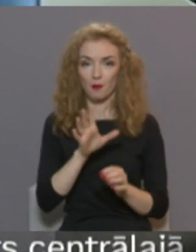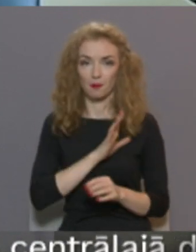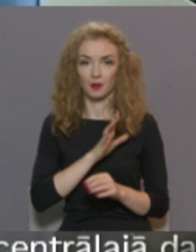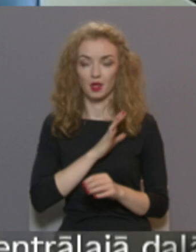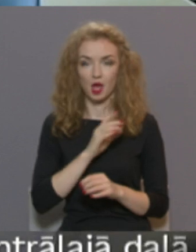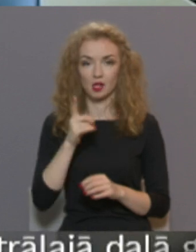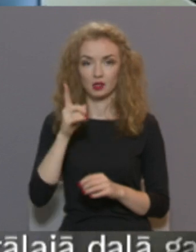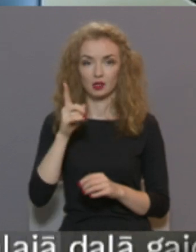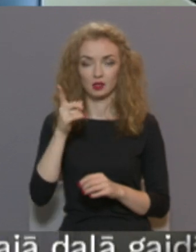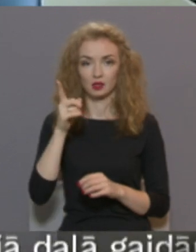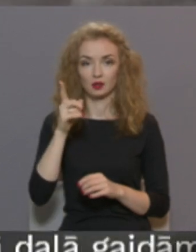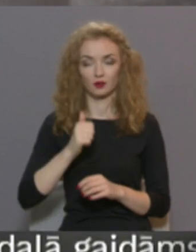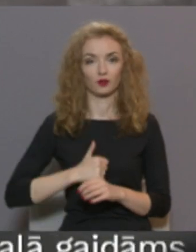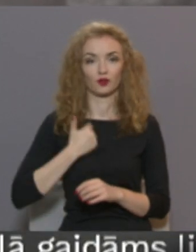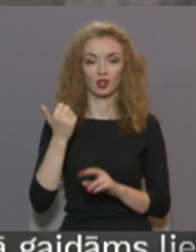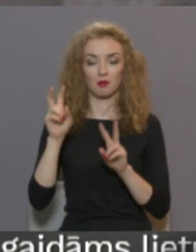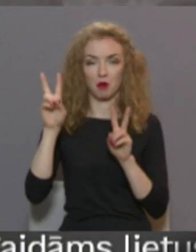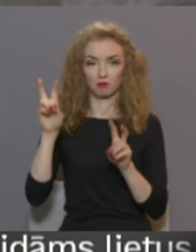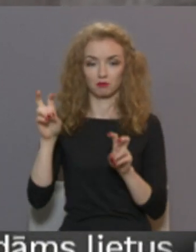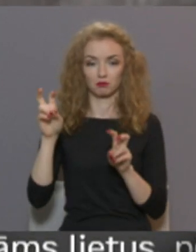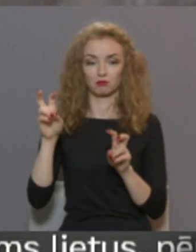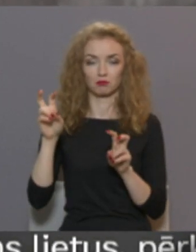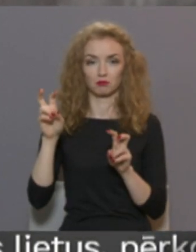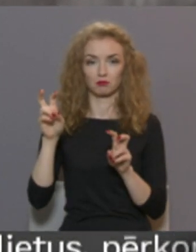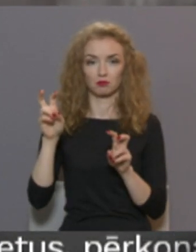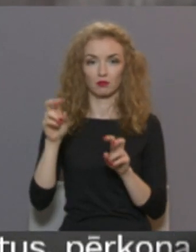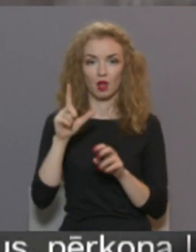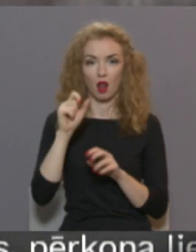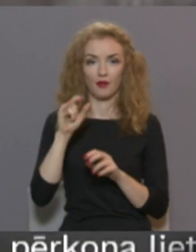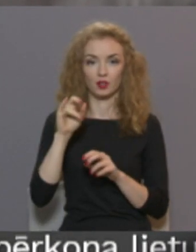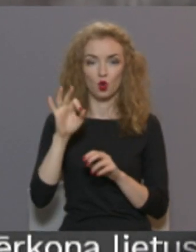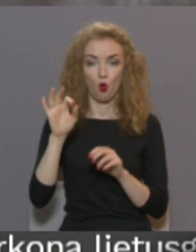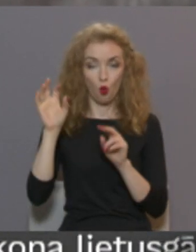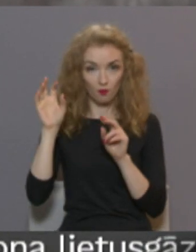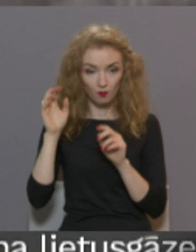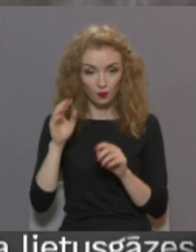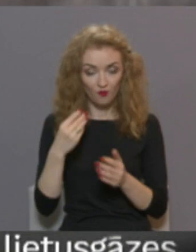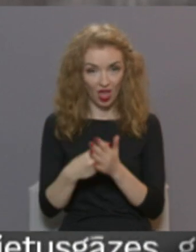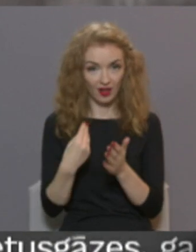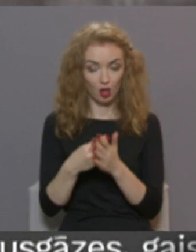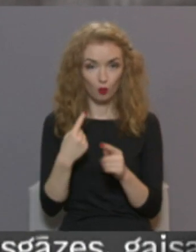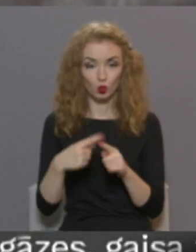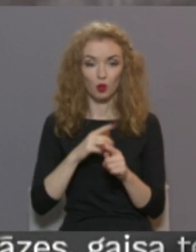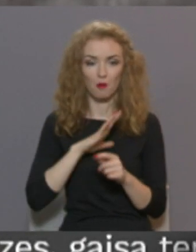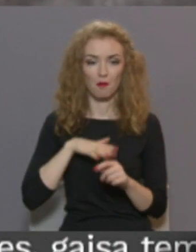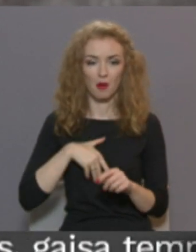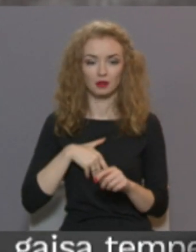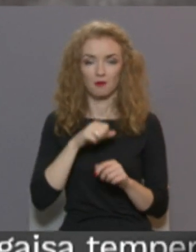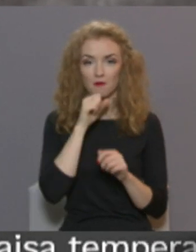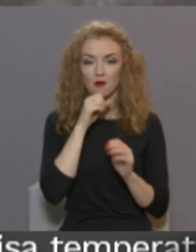SIA, no firmas SIA Latvijovērt veiktais novērtējums, jā, un pēc tam